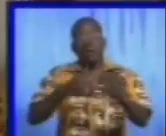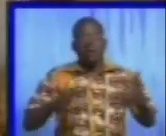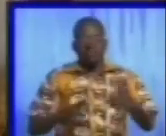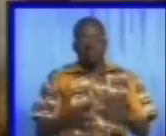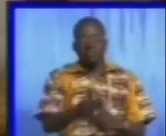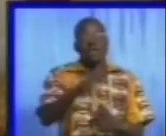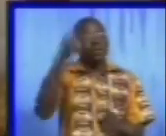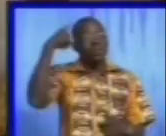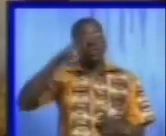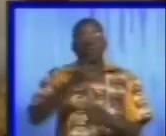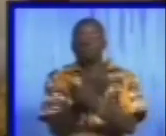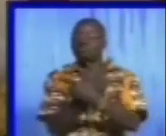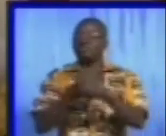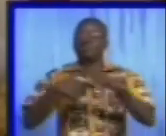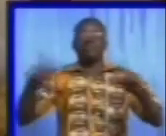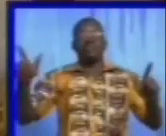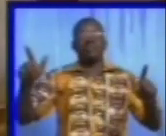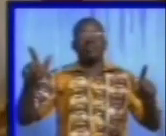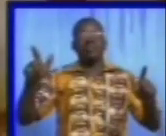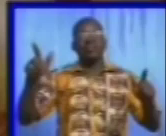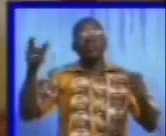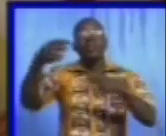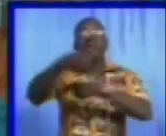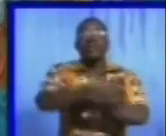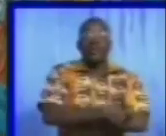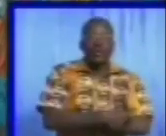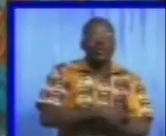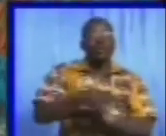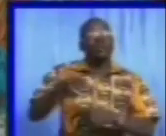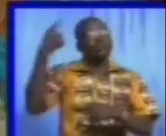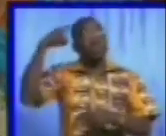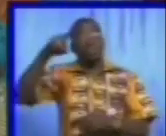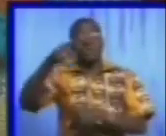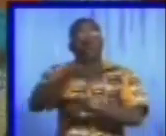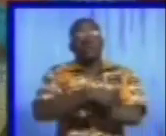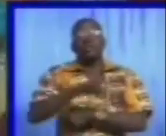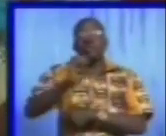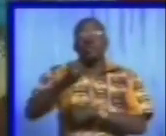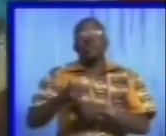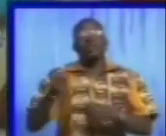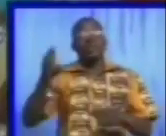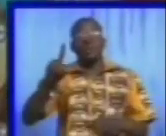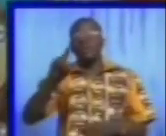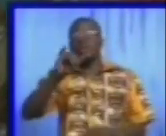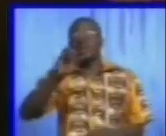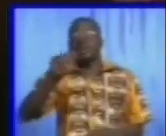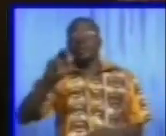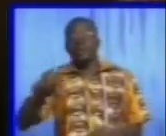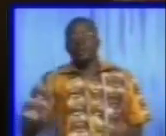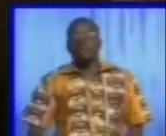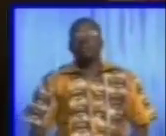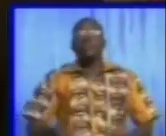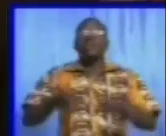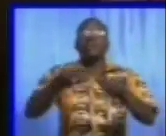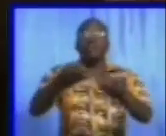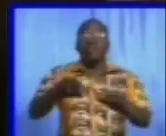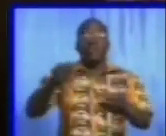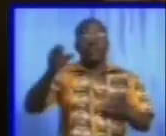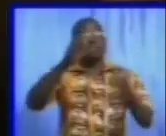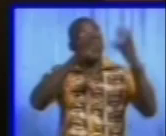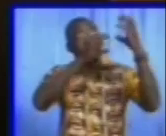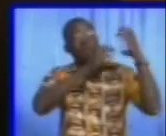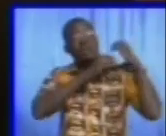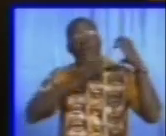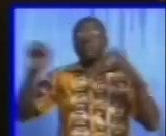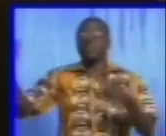dépistage gratuit. En ce jour commémoratif de la journée du diabète, ce joyau a été remis à l'association La FIBUMBU, chargée d'assurer